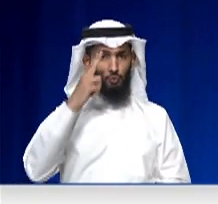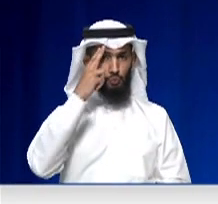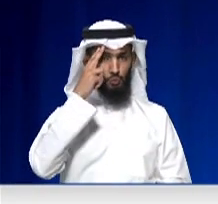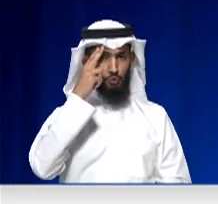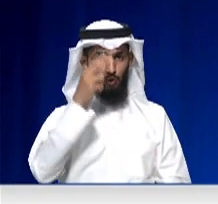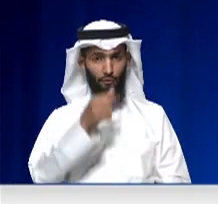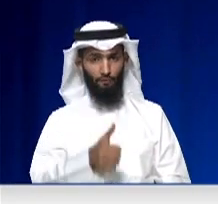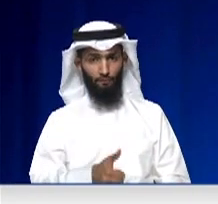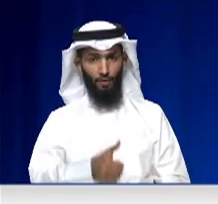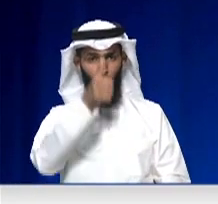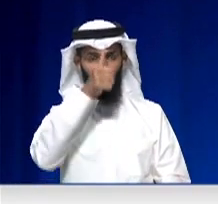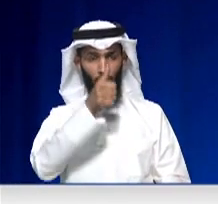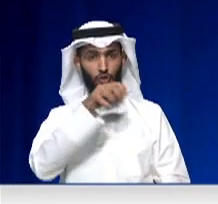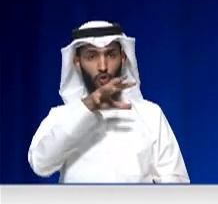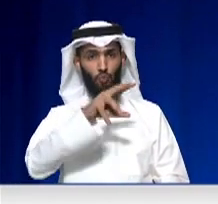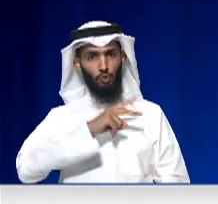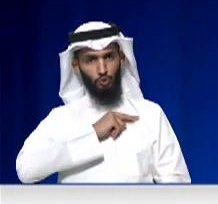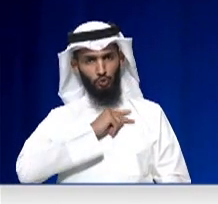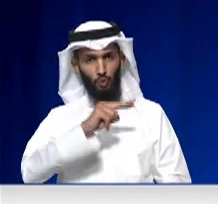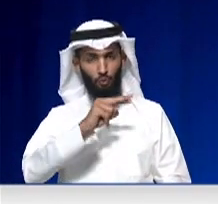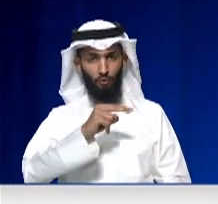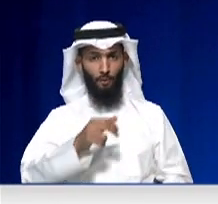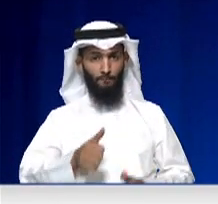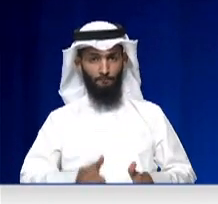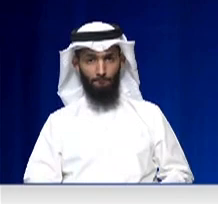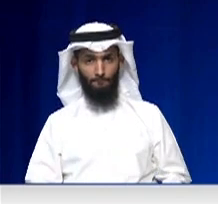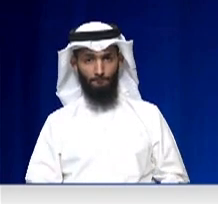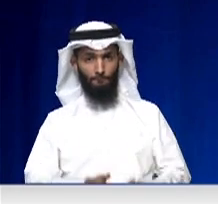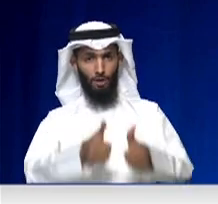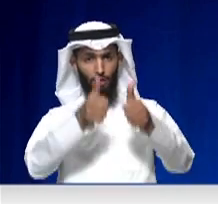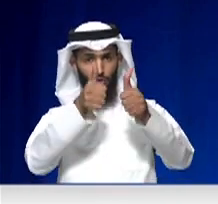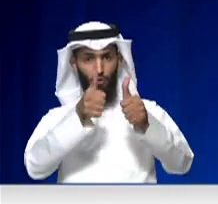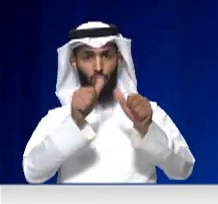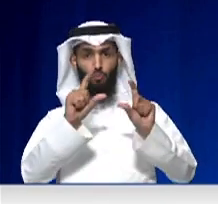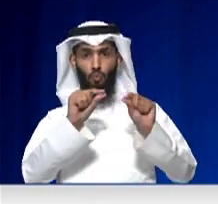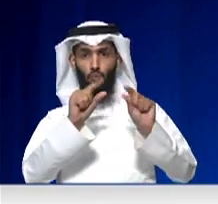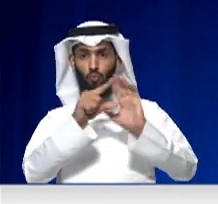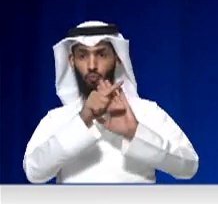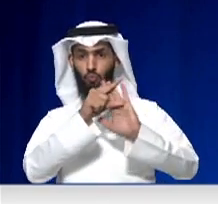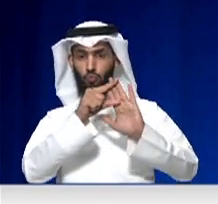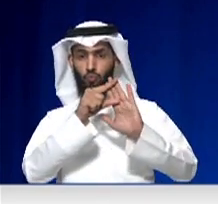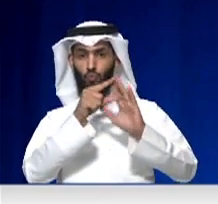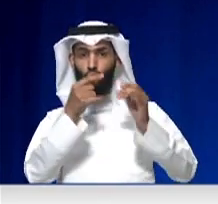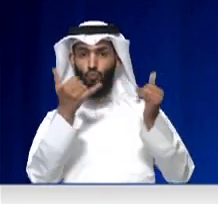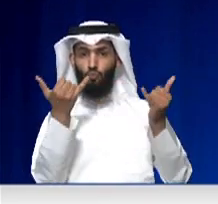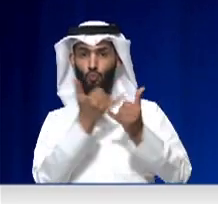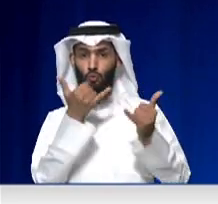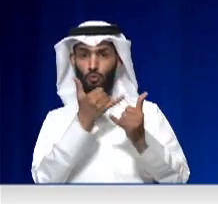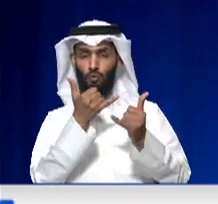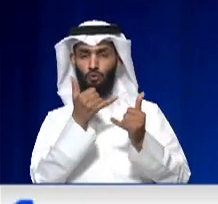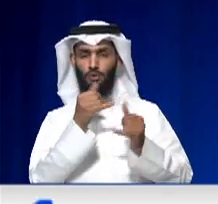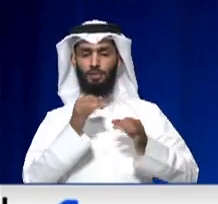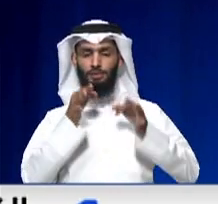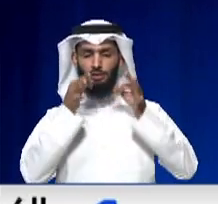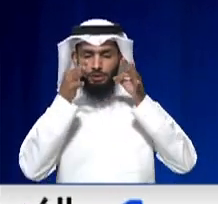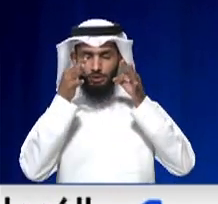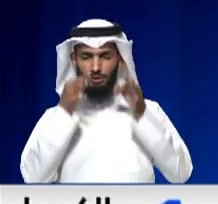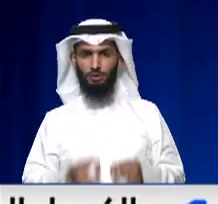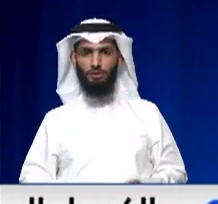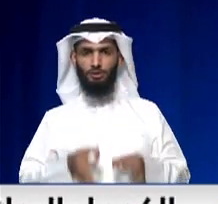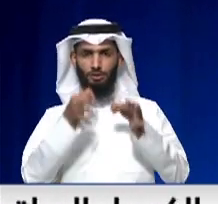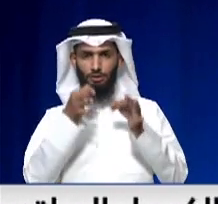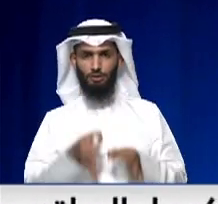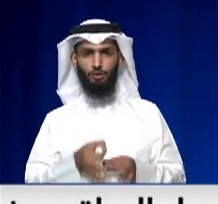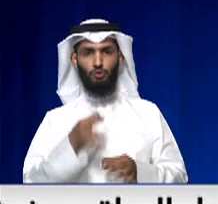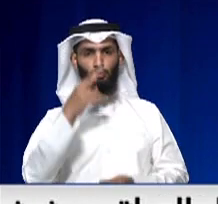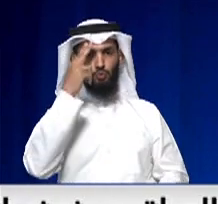السعوديه الشقيقه بتنظيم هذا الحدث العالمي الهام هو دلاله قطعيه على ما يحضى به